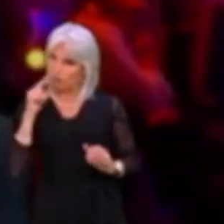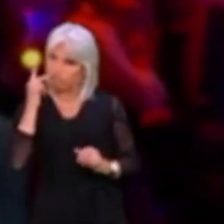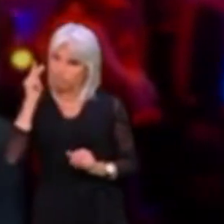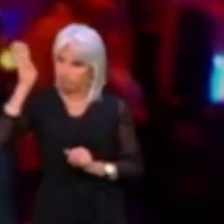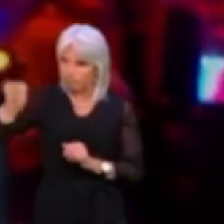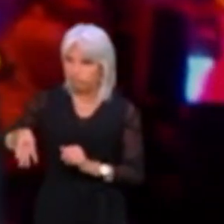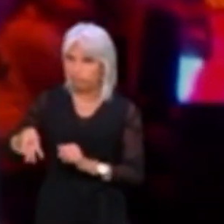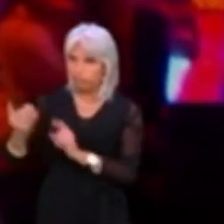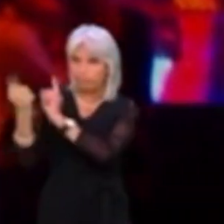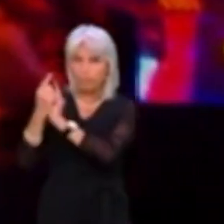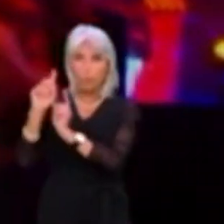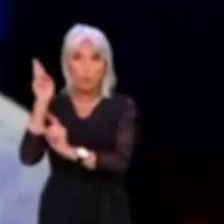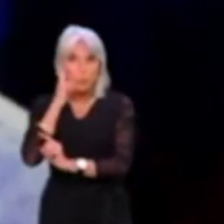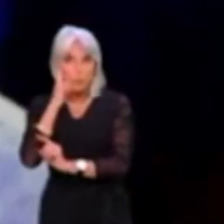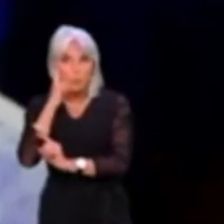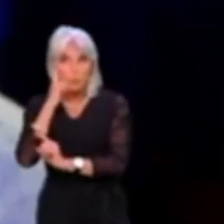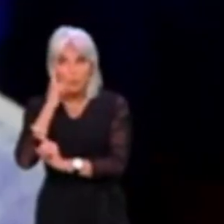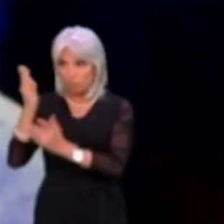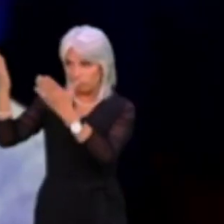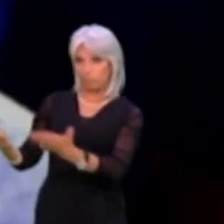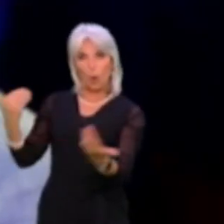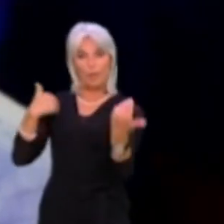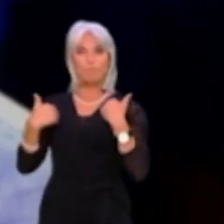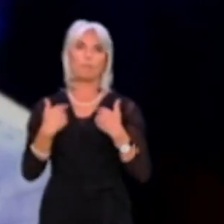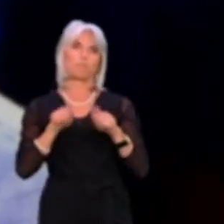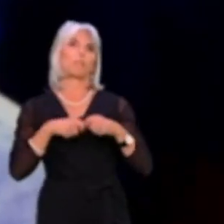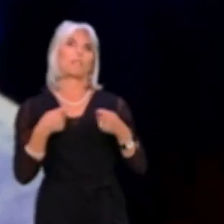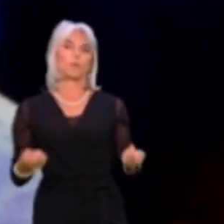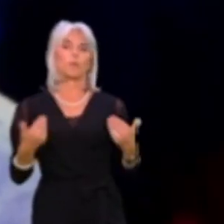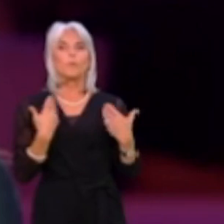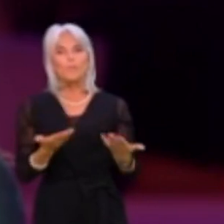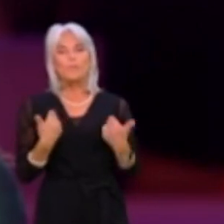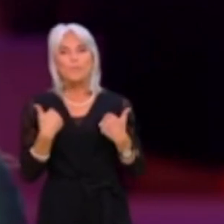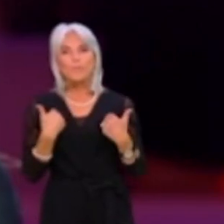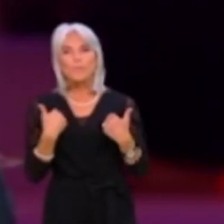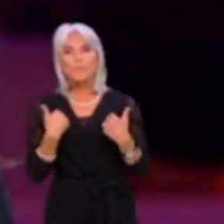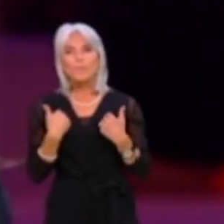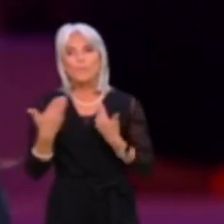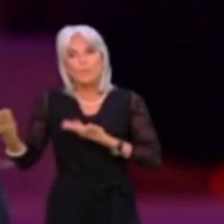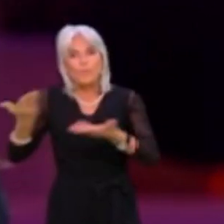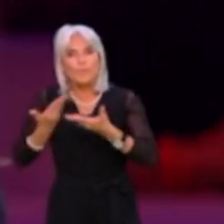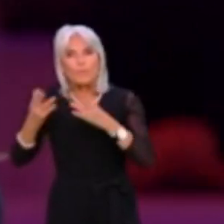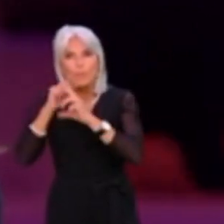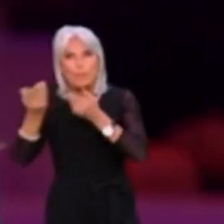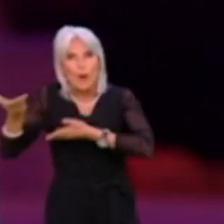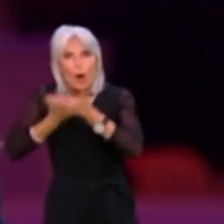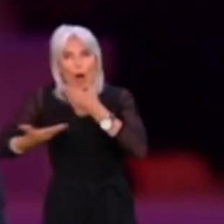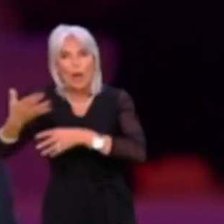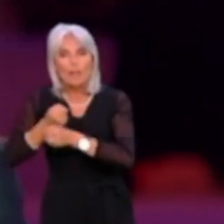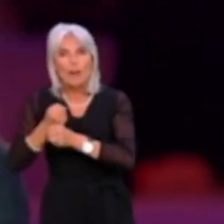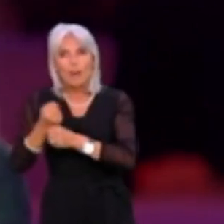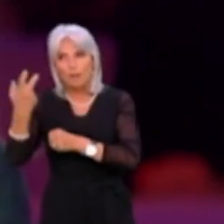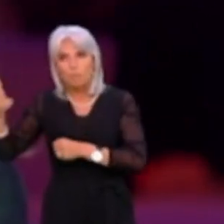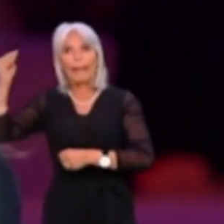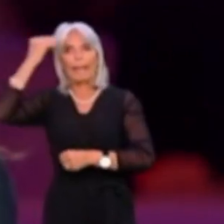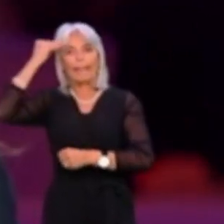de rencontrer Sacha et d'être face à son handicap? Oui, bien sûr. Et puis un peu tout ce dont on a parlé ensemble, qui était sa